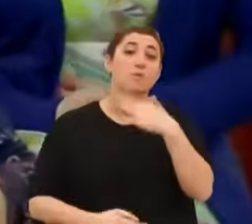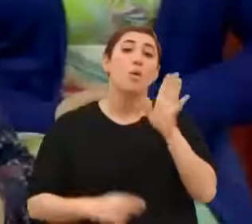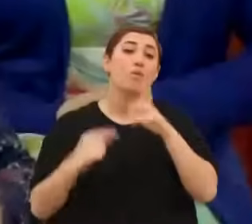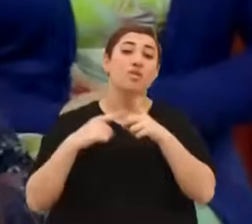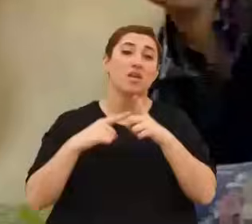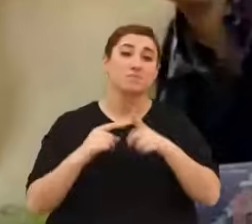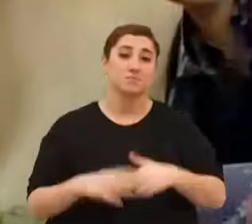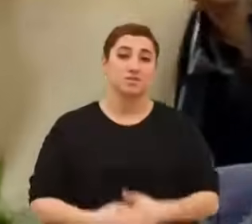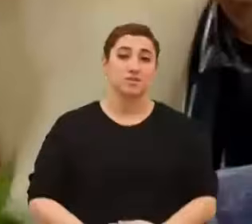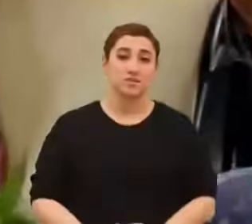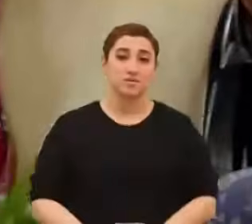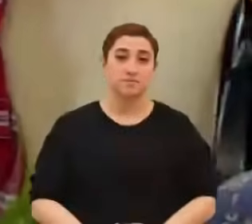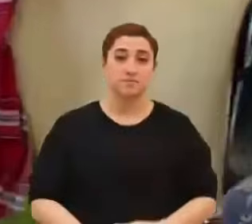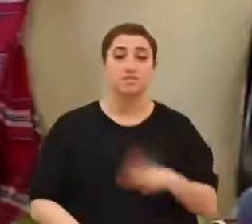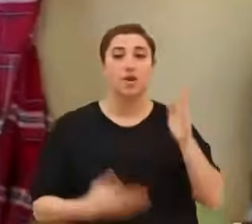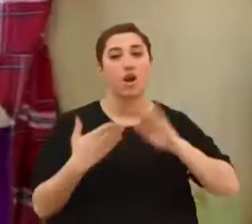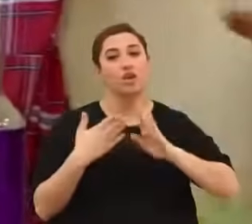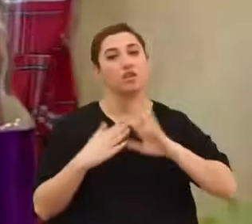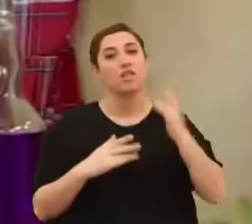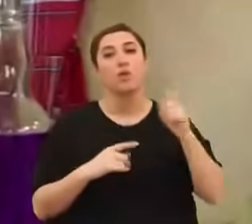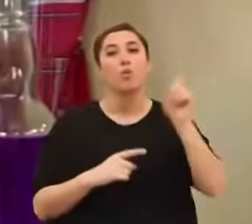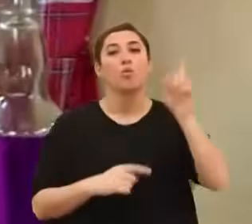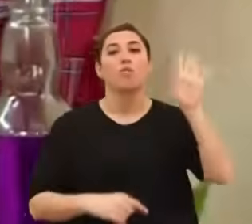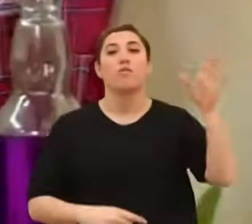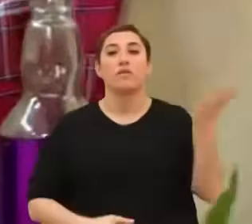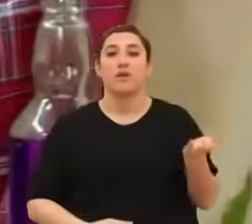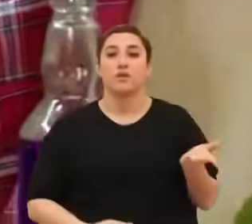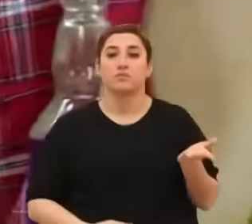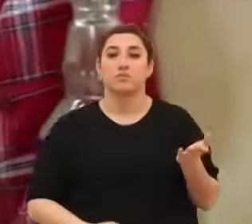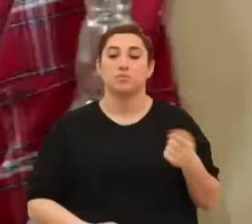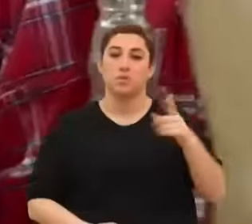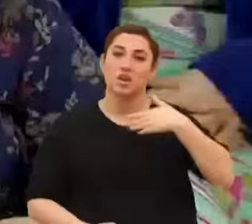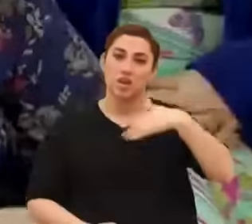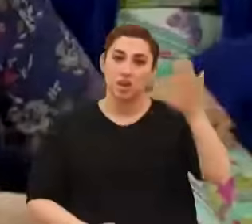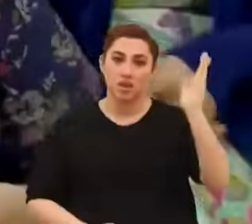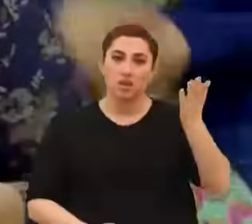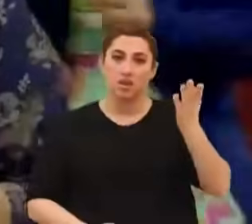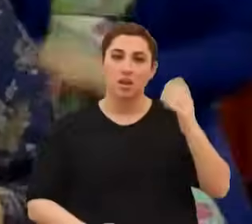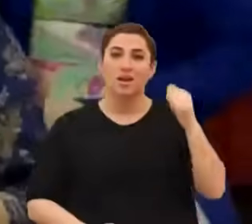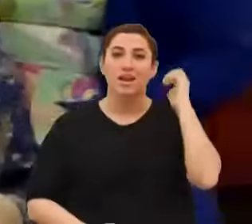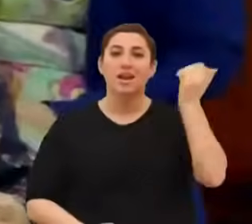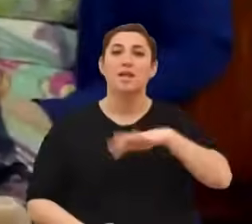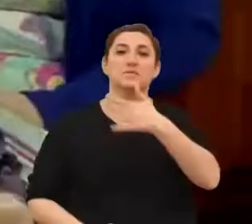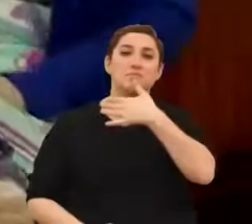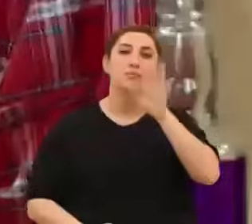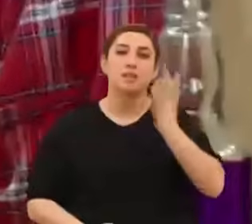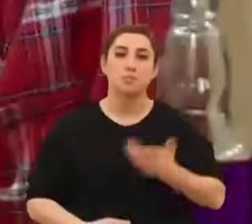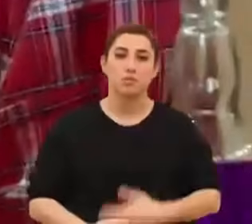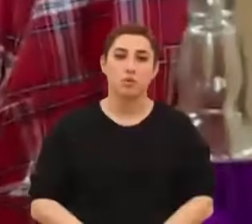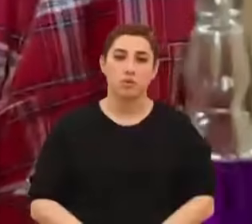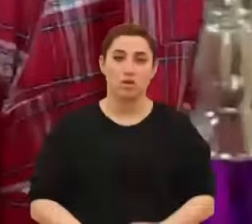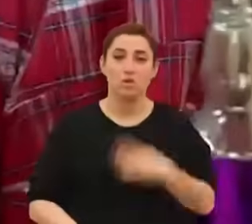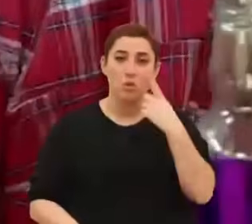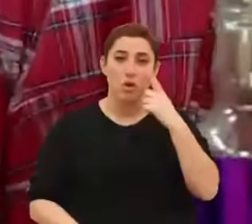Yok Fehmi'cim. Ya arkadaş ne Urfa'ymış ya. Bir gitti lan, ah dönmesini bilmiyorlar ya.